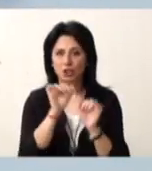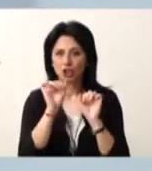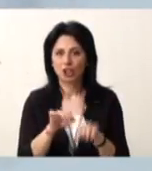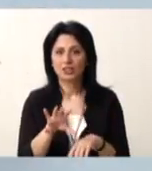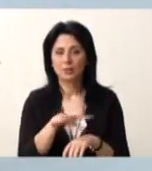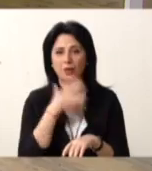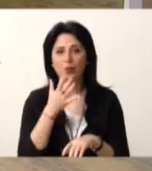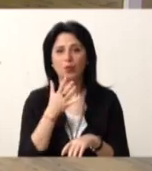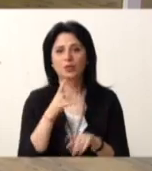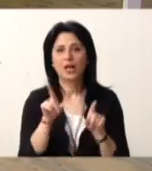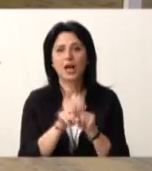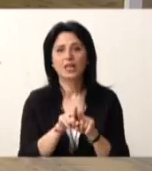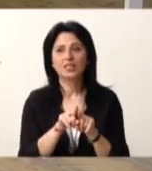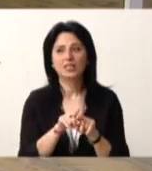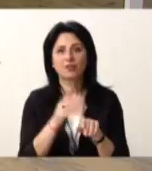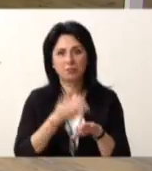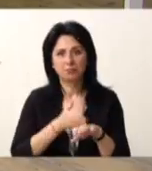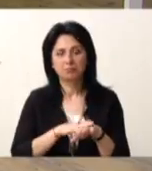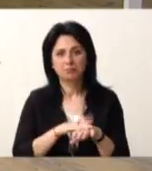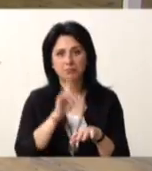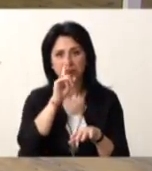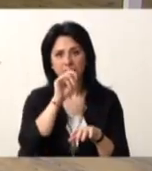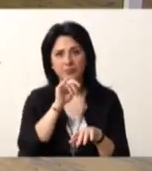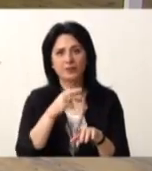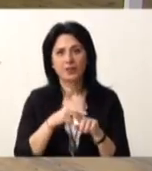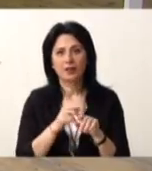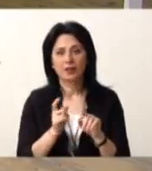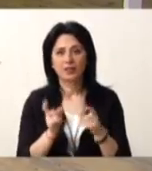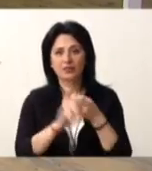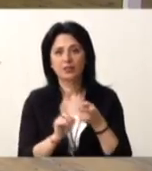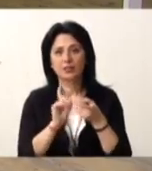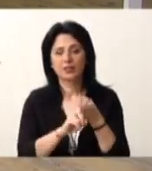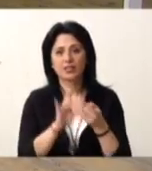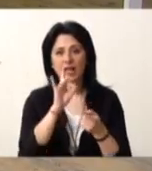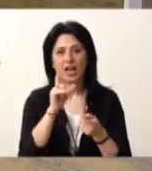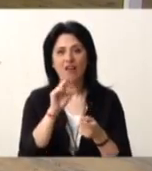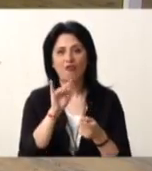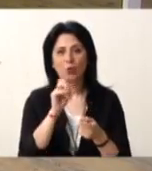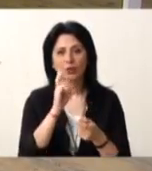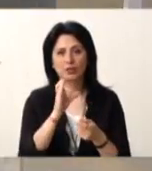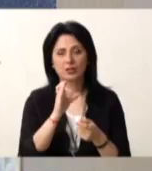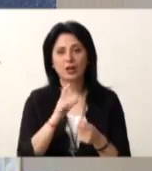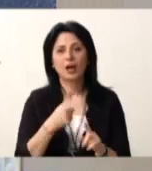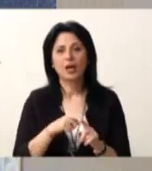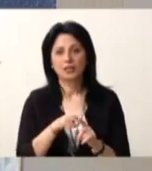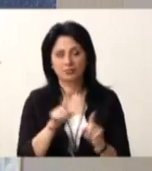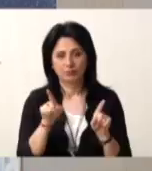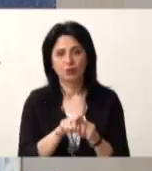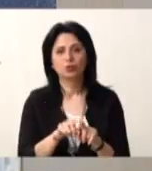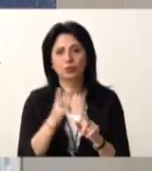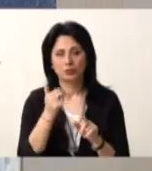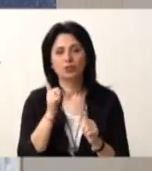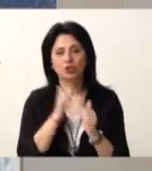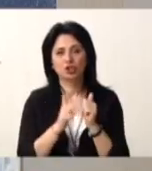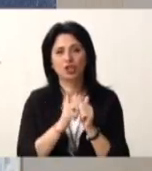შეიძლება იყოს ასევე გამწვავების მიზეზი, ან მაპროვოცირებელი რეფლუქსის. რა თქმა უნდა, ესეც ძალიან